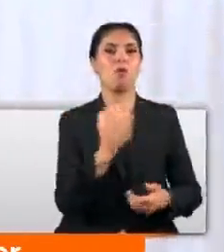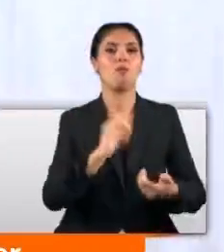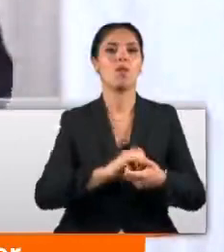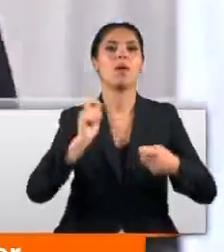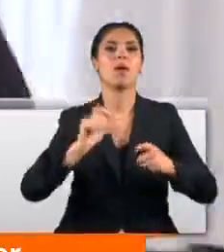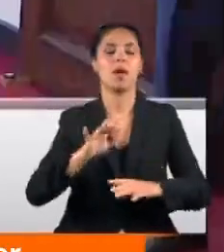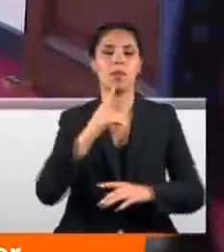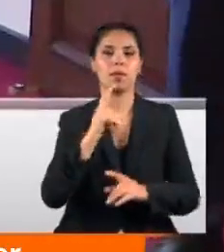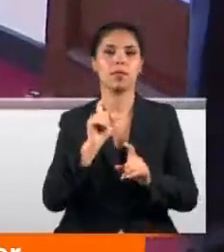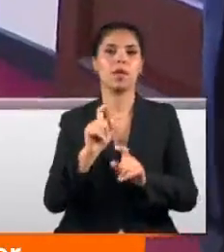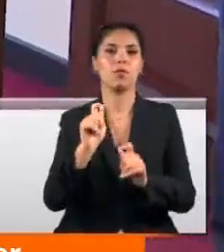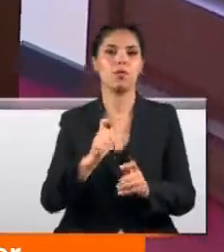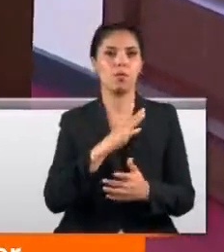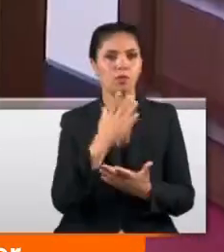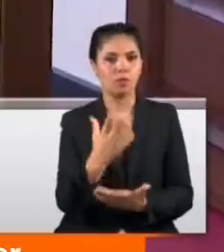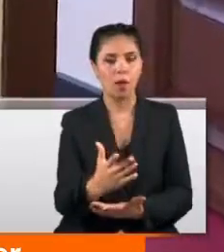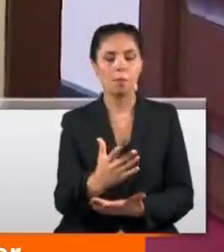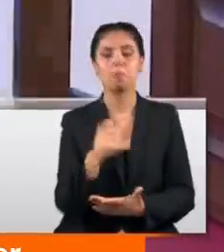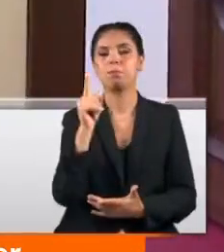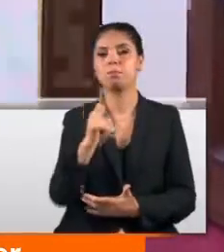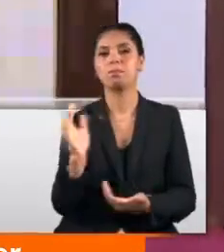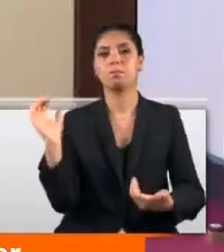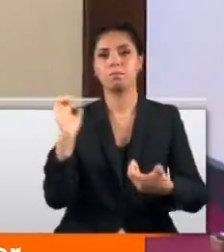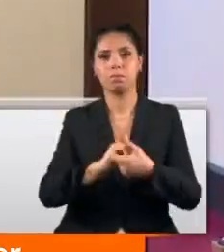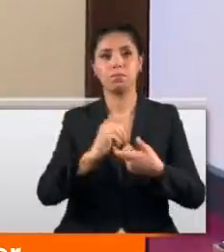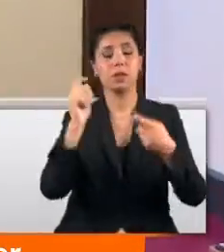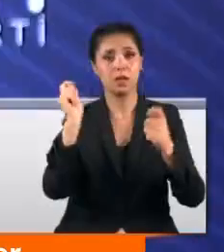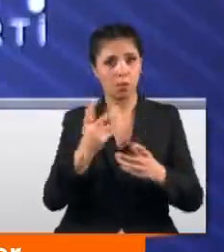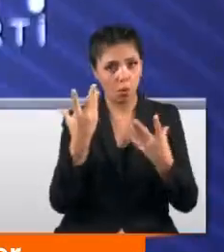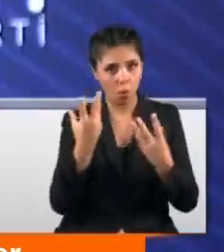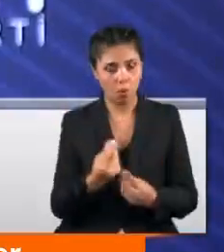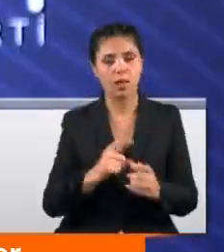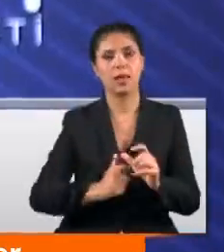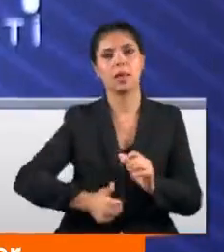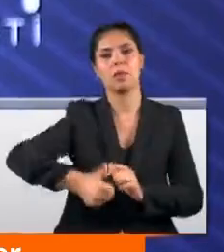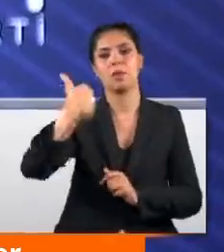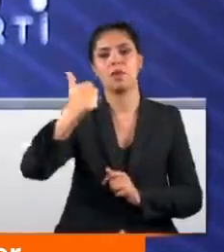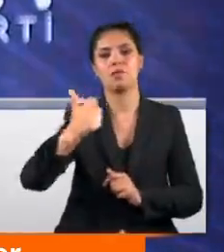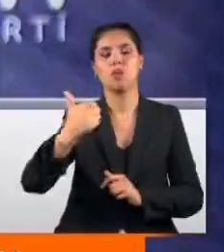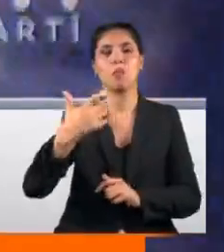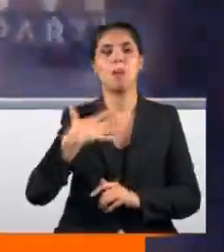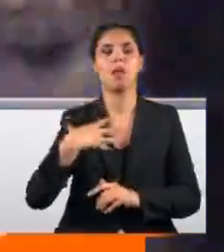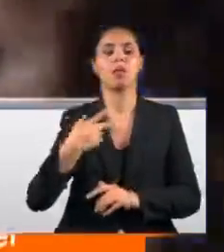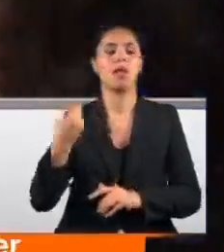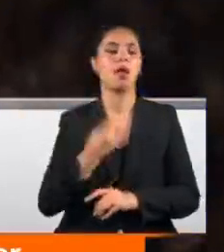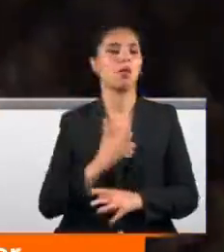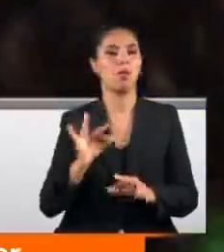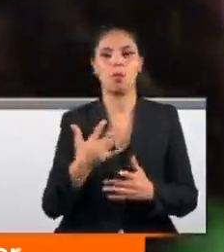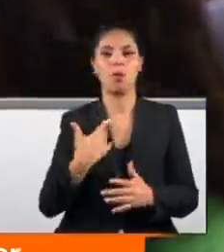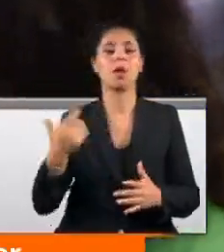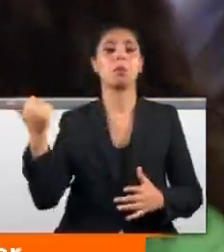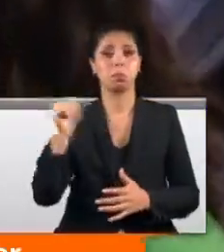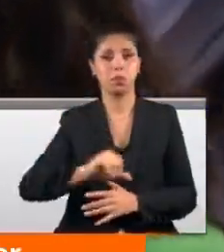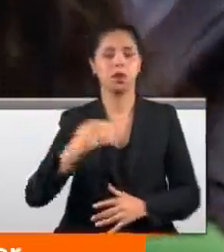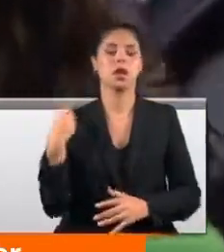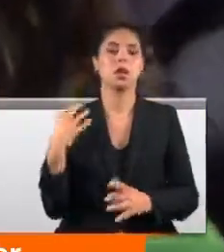yapmaya başladı. Yılmaz'ın Akşener CHP ile ittifakta ısrar ederse genel başkanlık konusunda sahaya çıkabilirim, kazanamazsam da